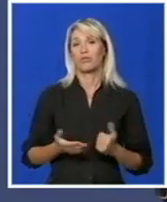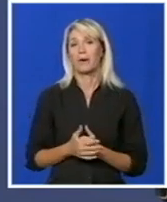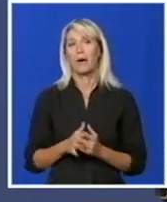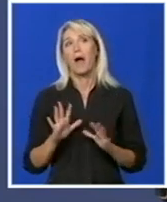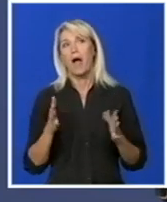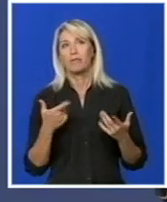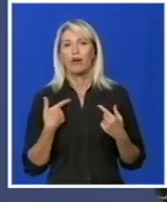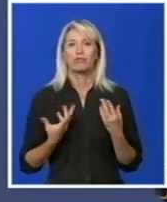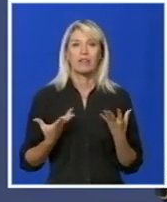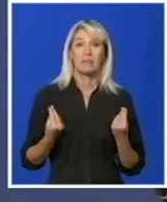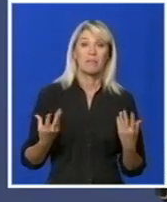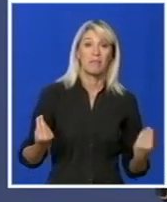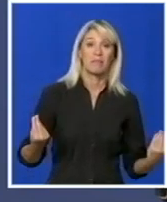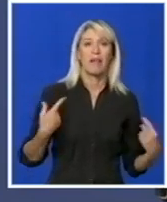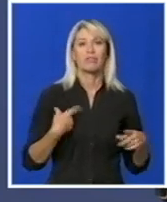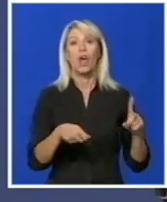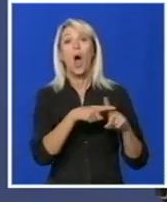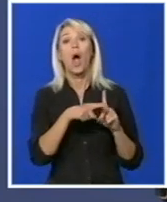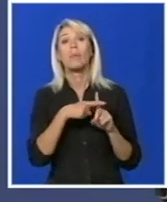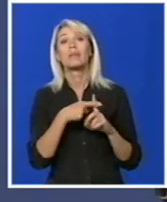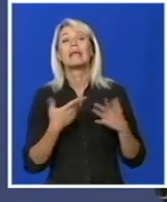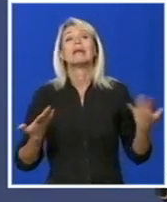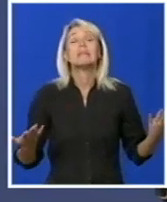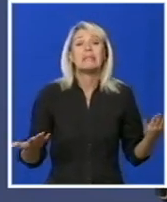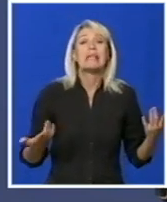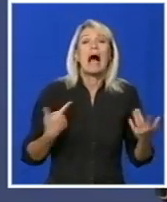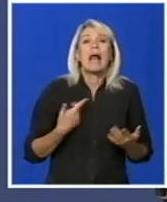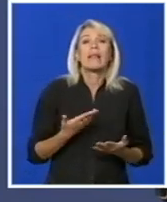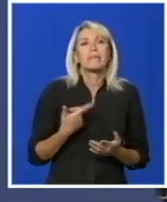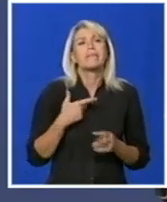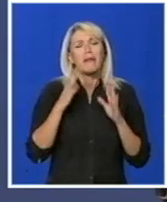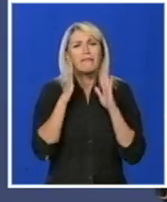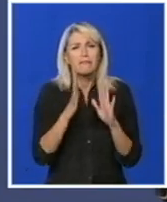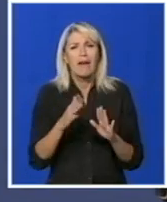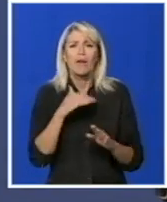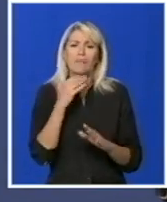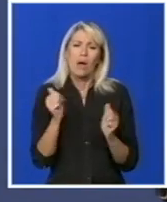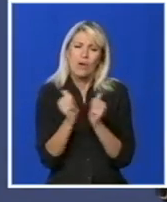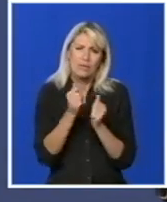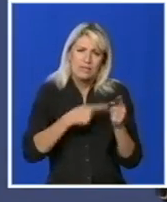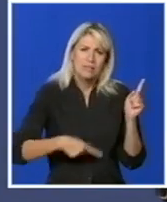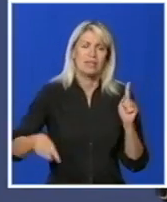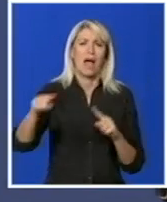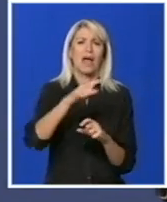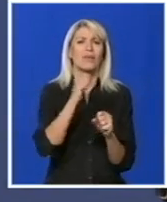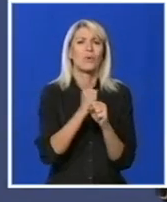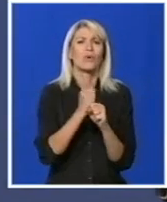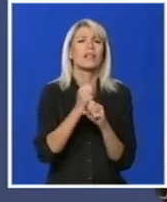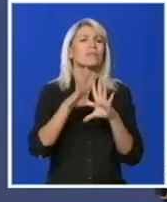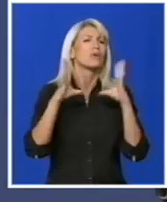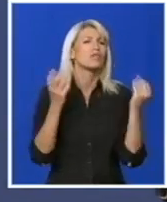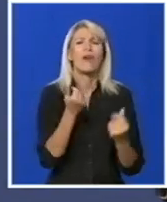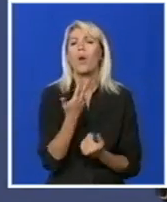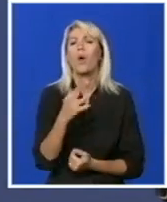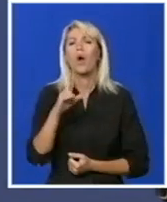više ovako optimistično, ali ja sam ubeđen u to da zajedno, ako svi uradimo sve što možemo da uradimo, a možemo mnogo, da